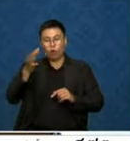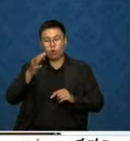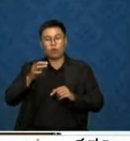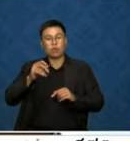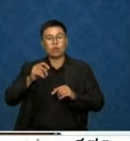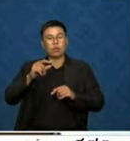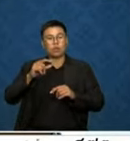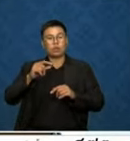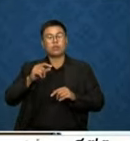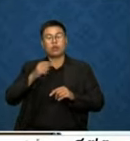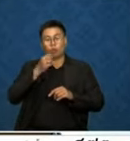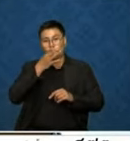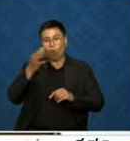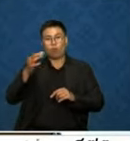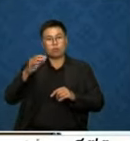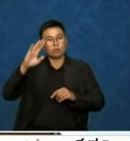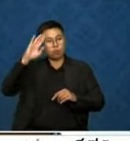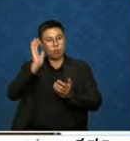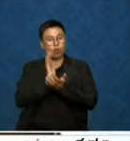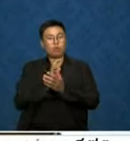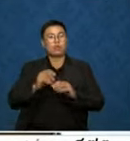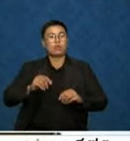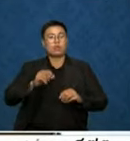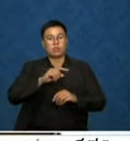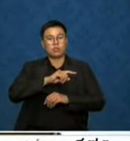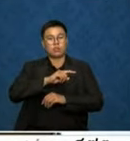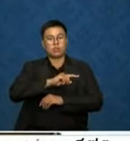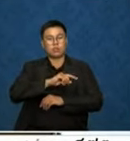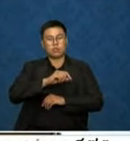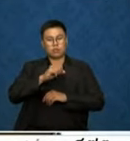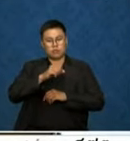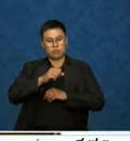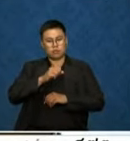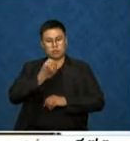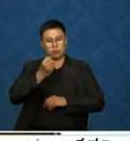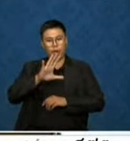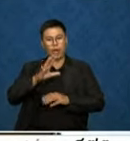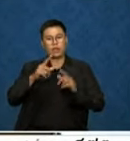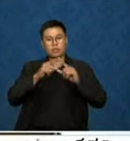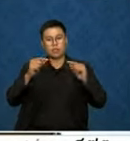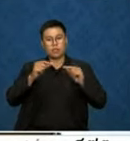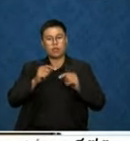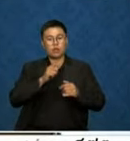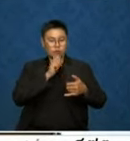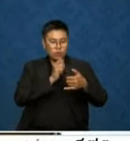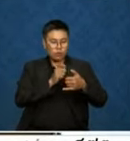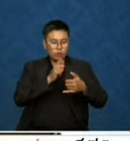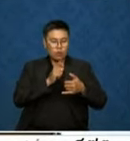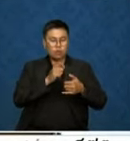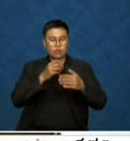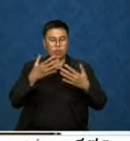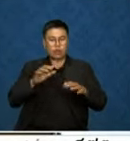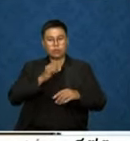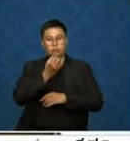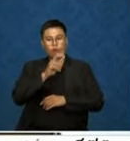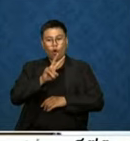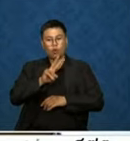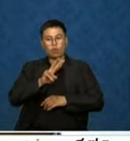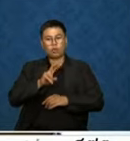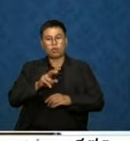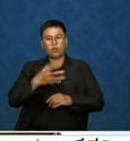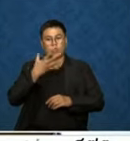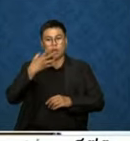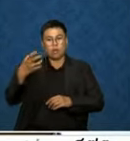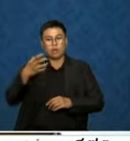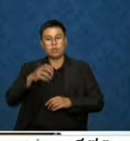ราย15เรื่องครับท่านประธานครับแต่ว่าเพิ่งสอบสวนเสร็จไป12รายนะครับยอดความเสียหายทั้งหม